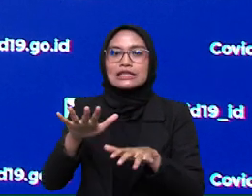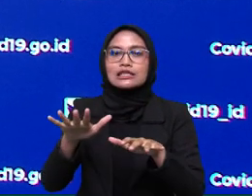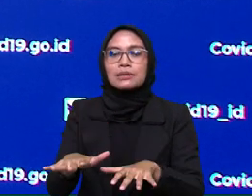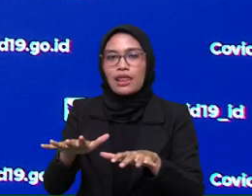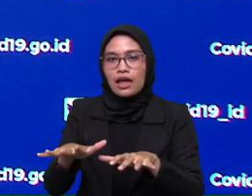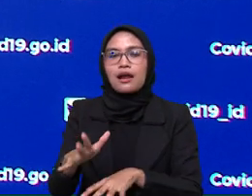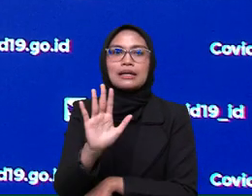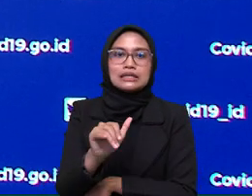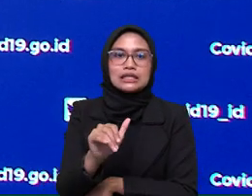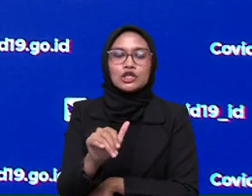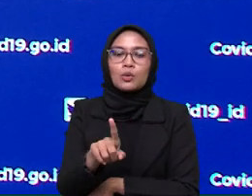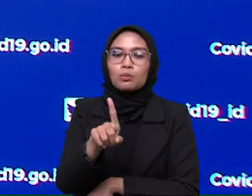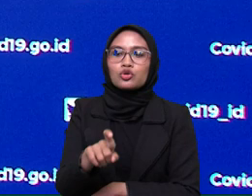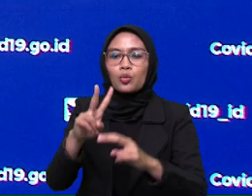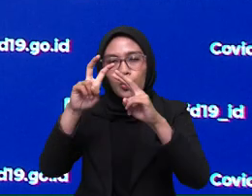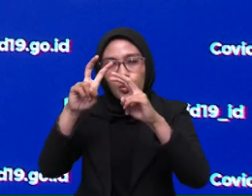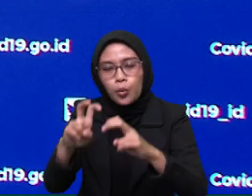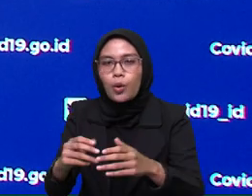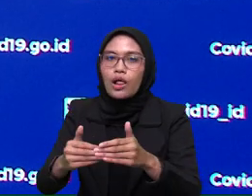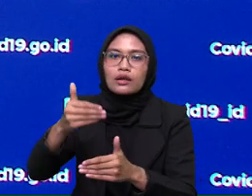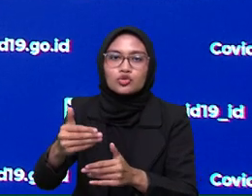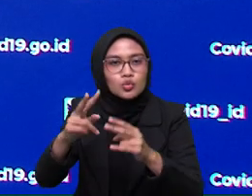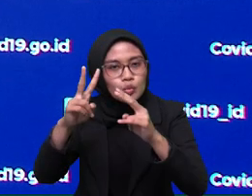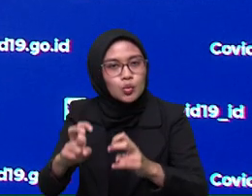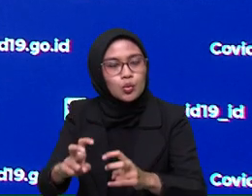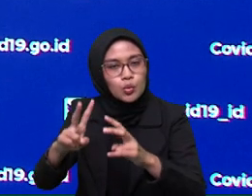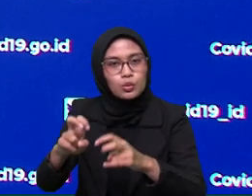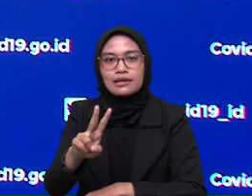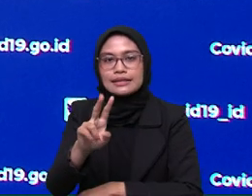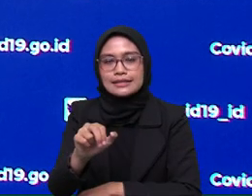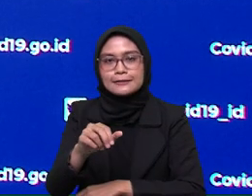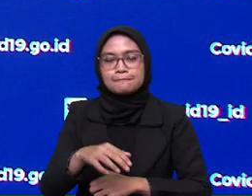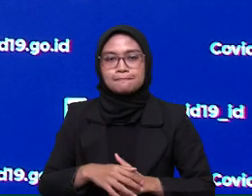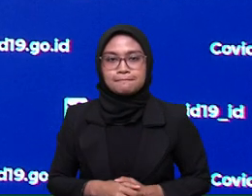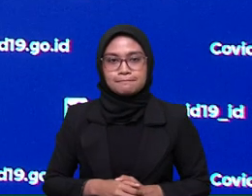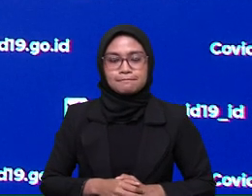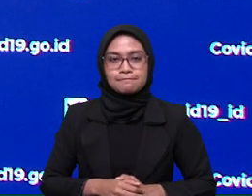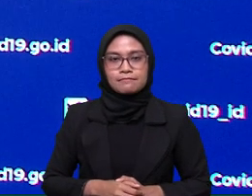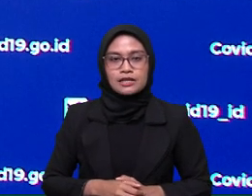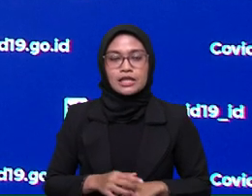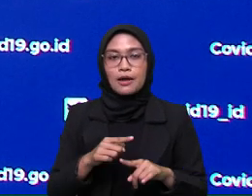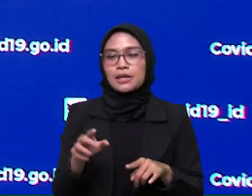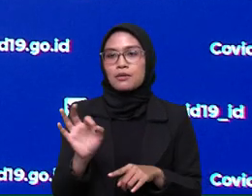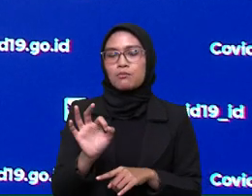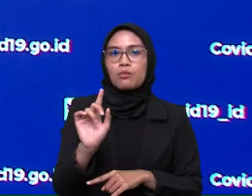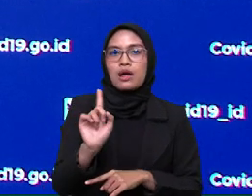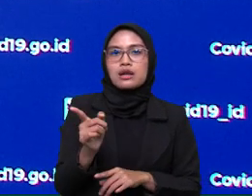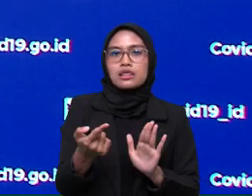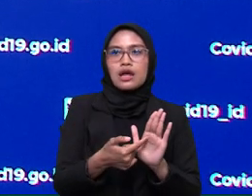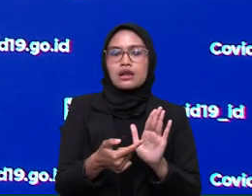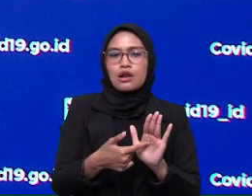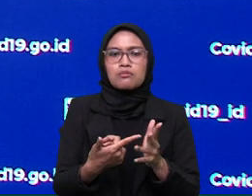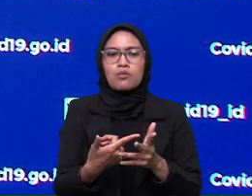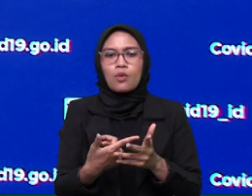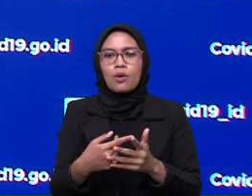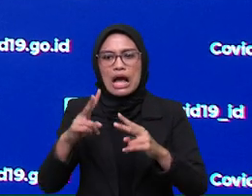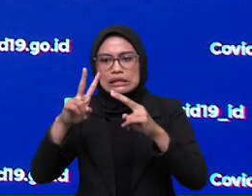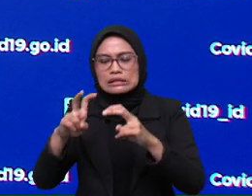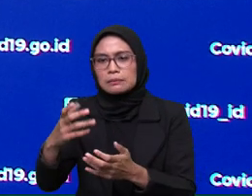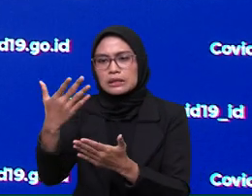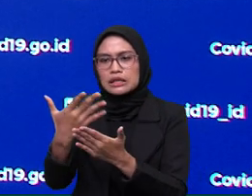lanjutan Walau begitu tidak ditemukan adanya indikasi bahwa varian ini menyebabkan gejala yang lebih